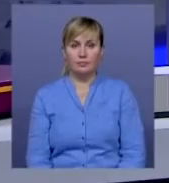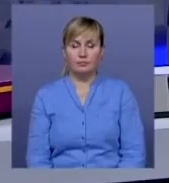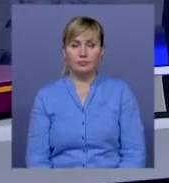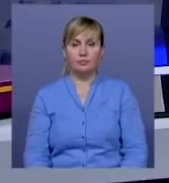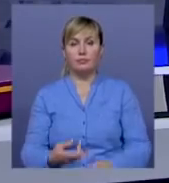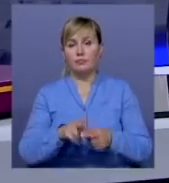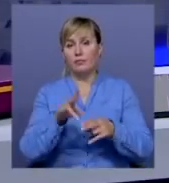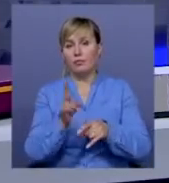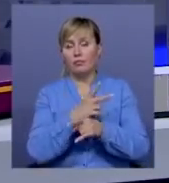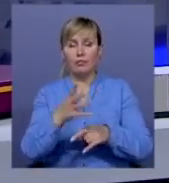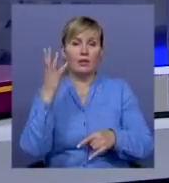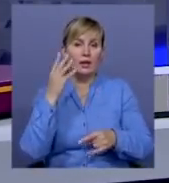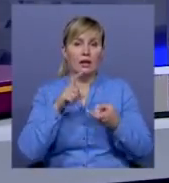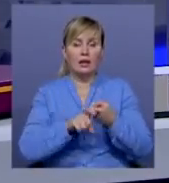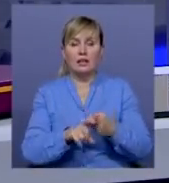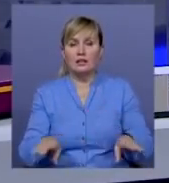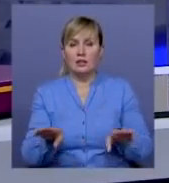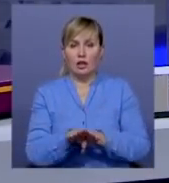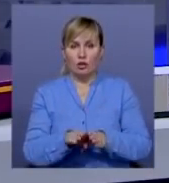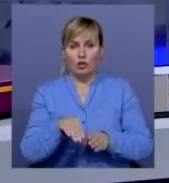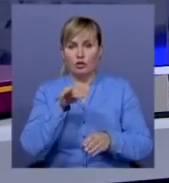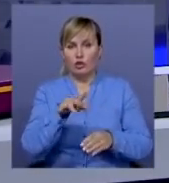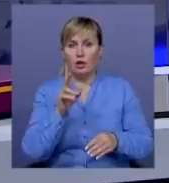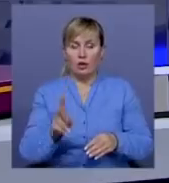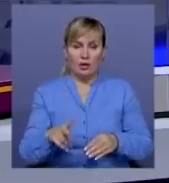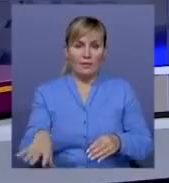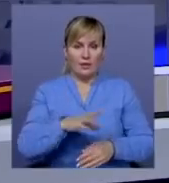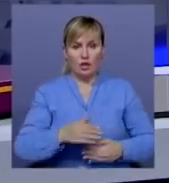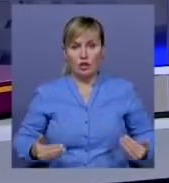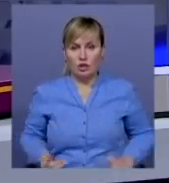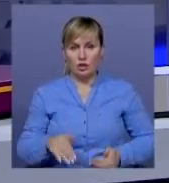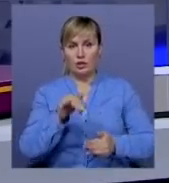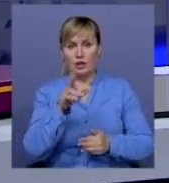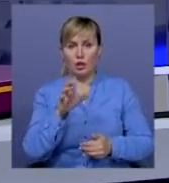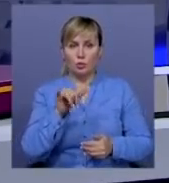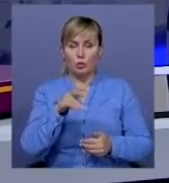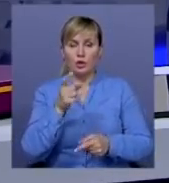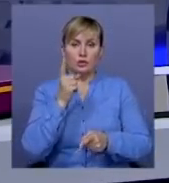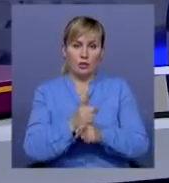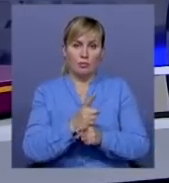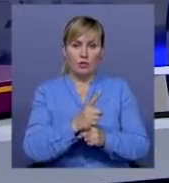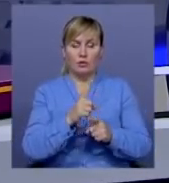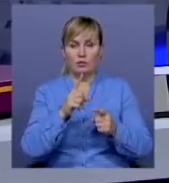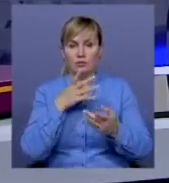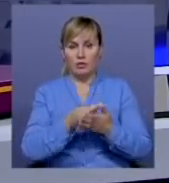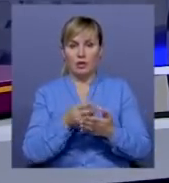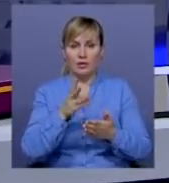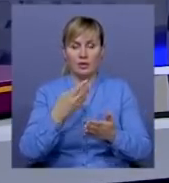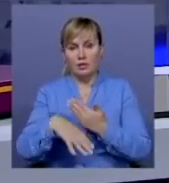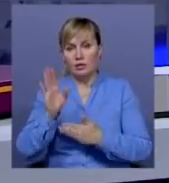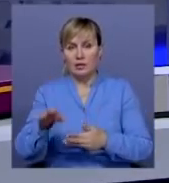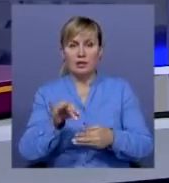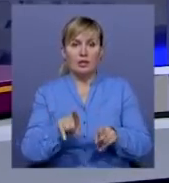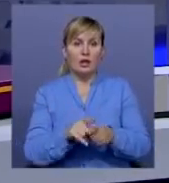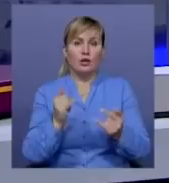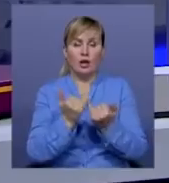Минувшей ночью в Алматы на карантин закрыли целый жилой комплекс. Всем жителям ЖК «Сункар» запрещено покидать свои квартиры, а также